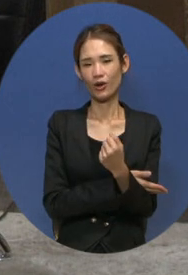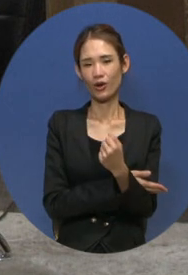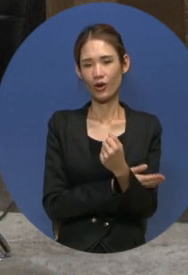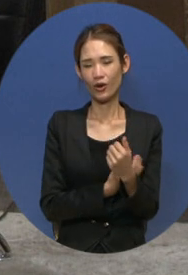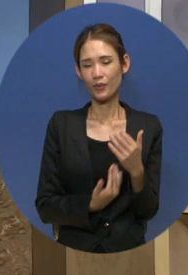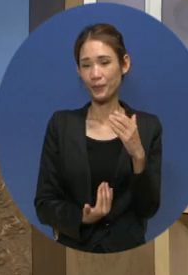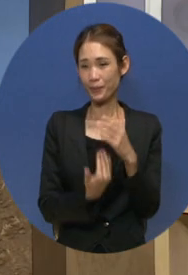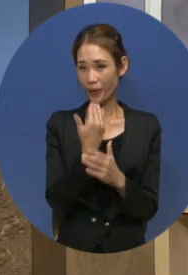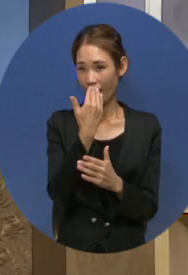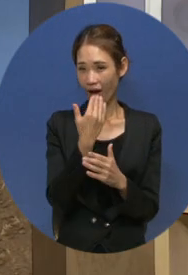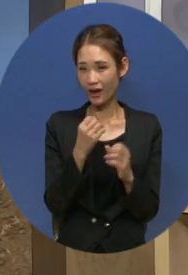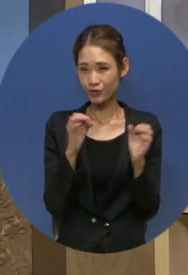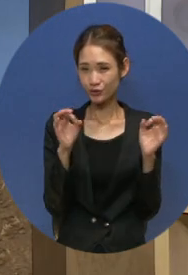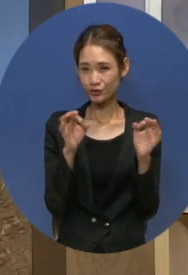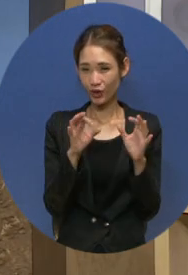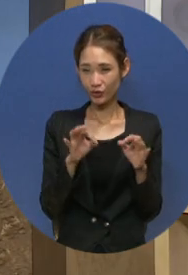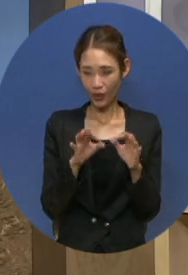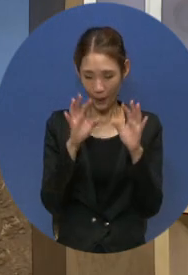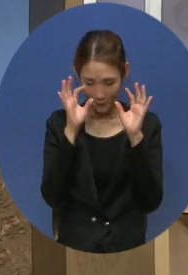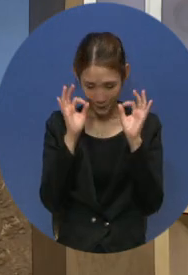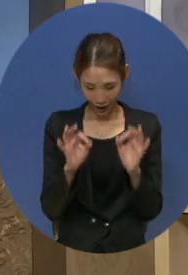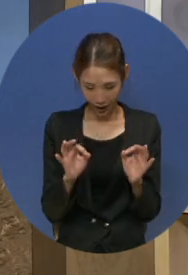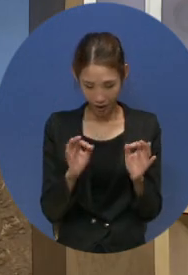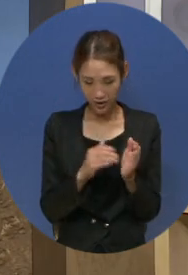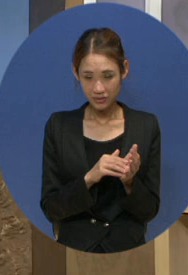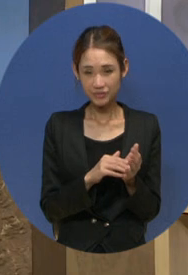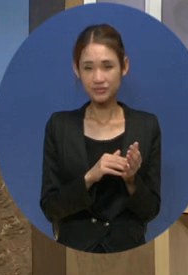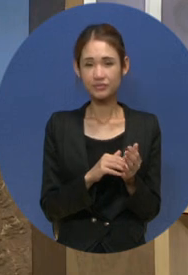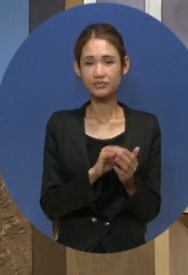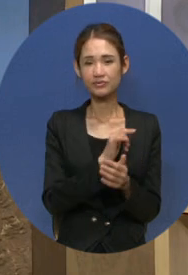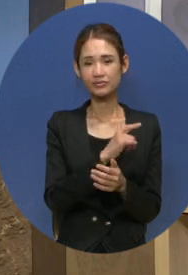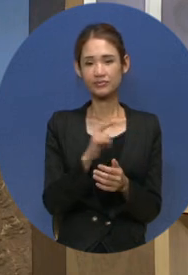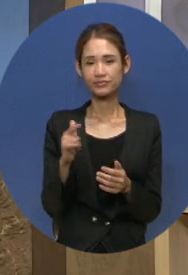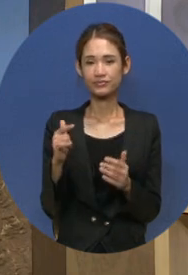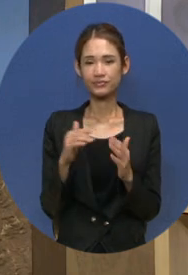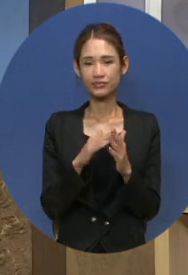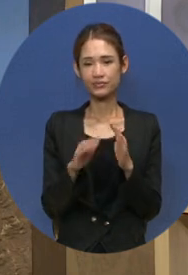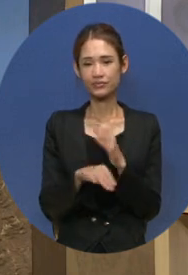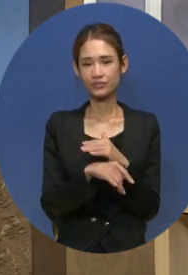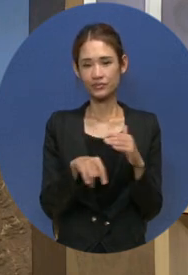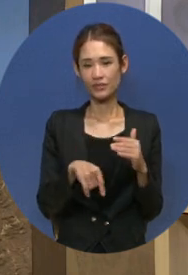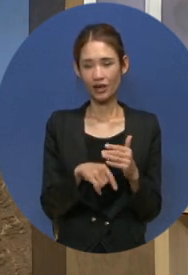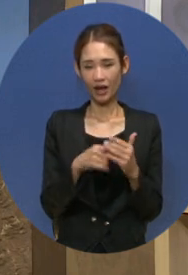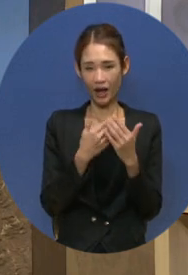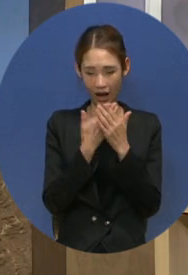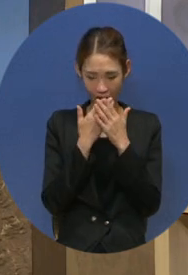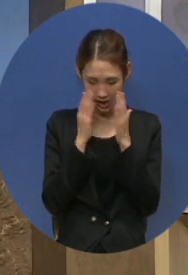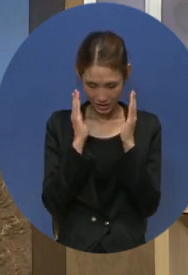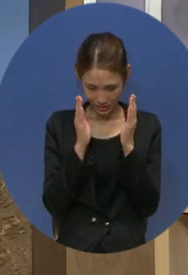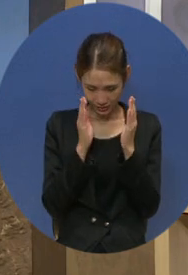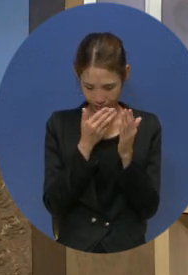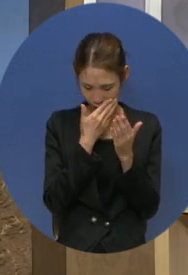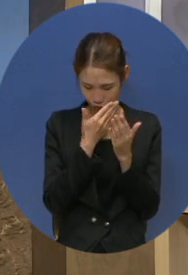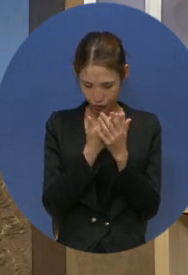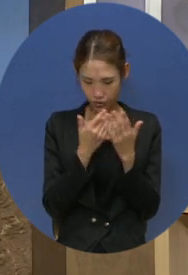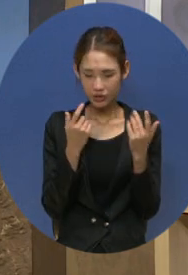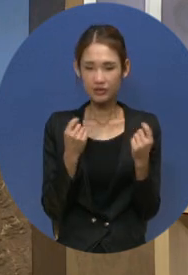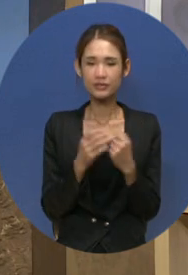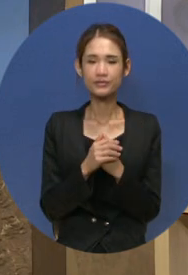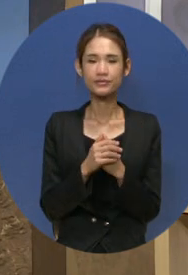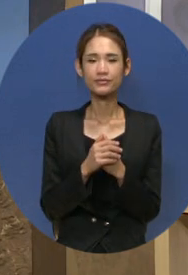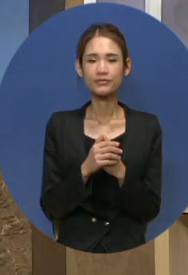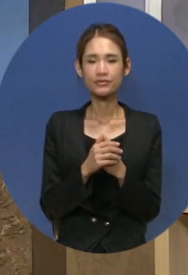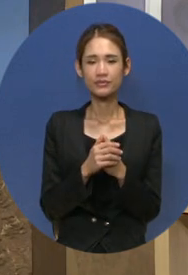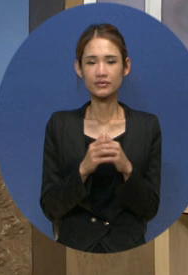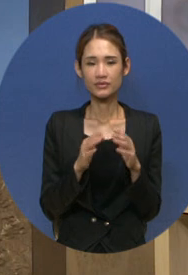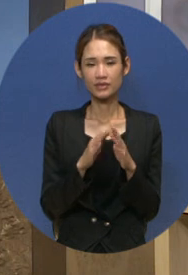네. 순간들을 보게 되는데 이제 이런 것들을 보면은 가정 내에서의 학습도 좀 중요할 것 같거든요. 그렇죠. 네. 그래서 보니까